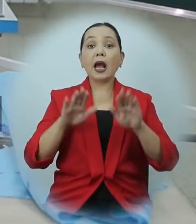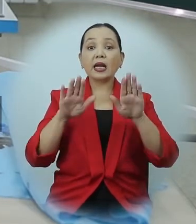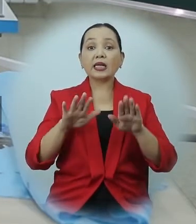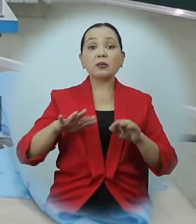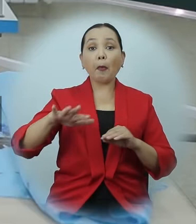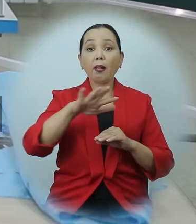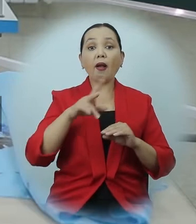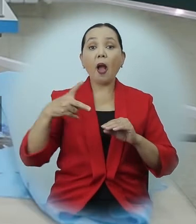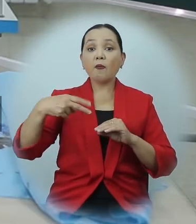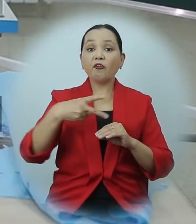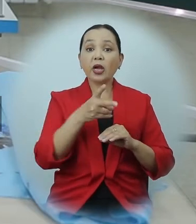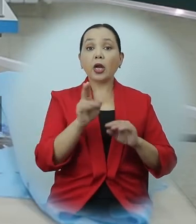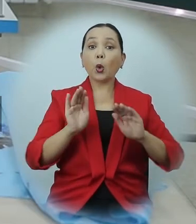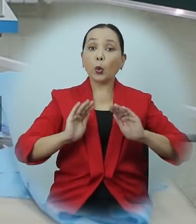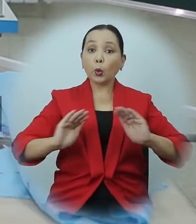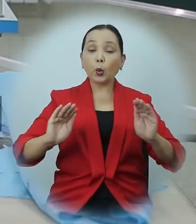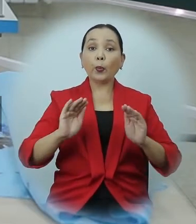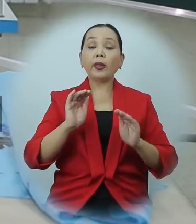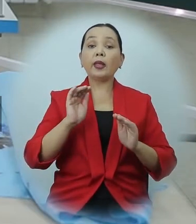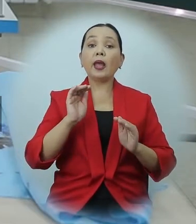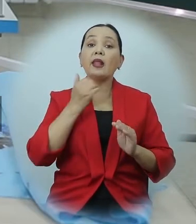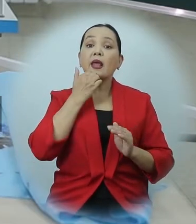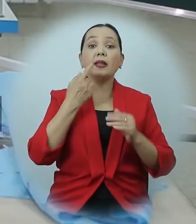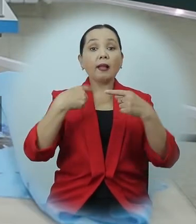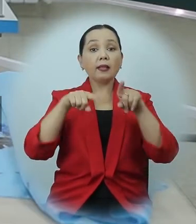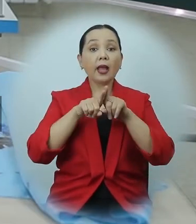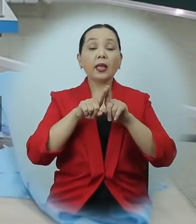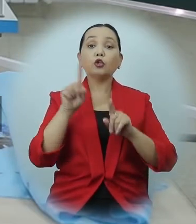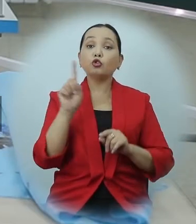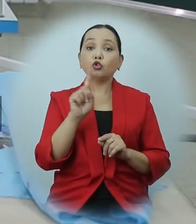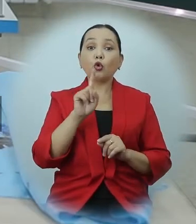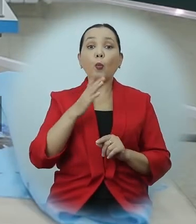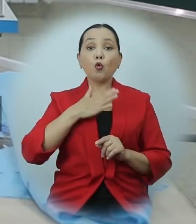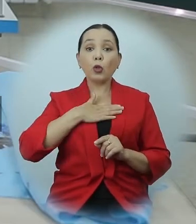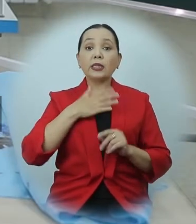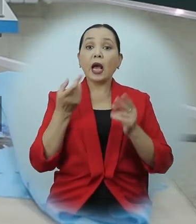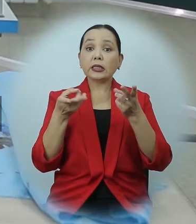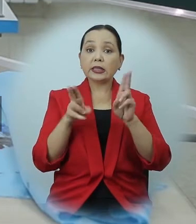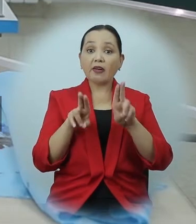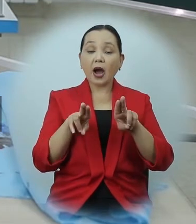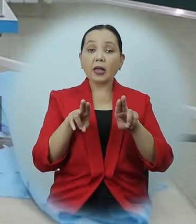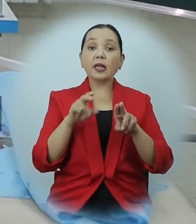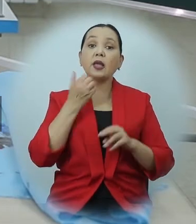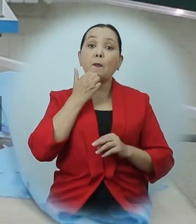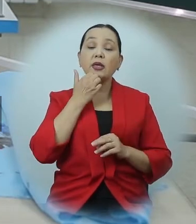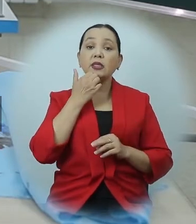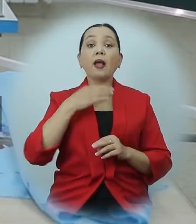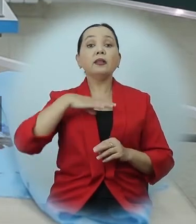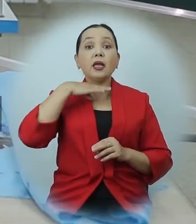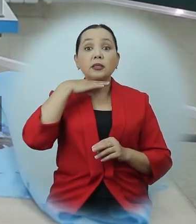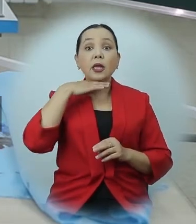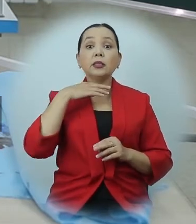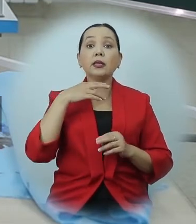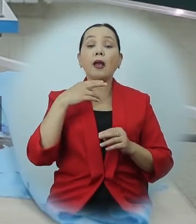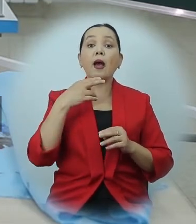Располагаем выкройку юбки на ткани таким образом, чтобы у нас оставалось материала достаточно